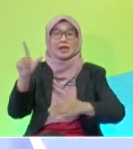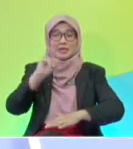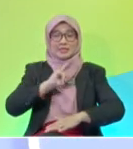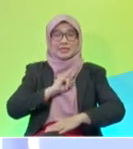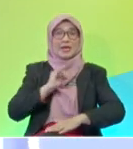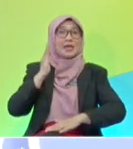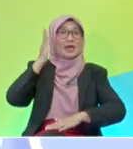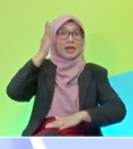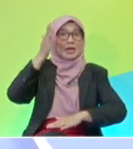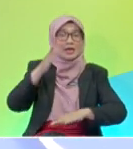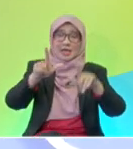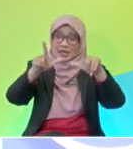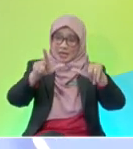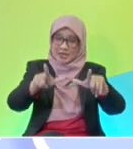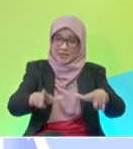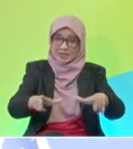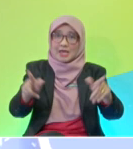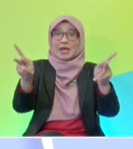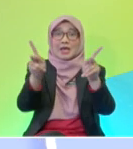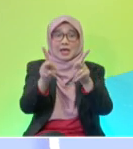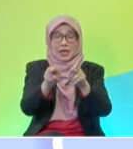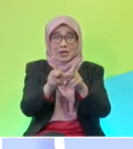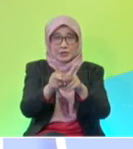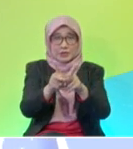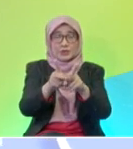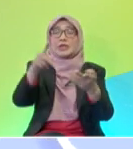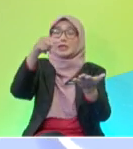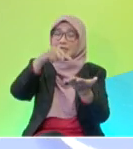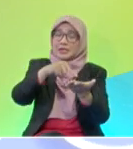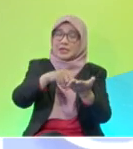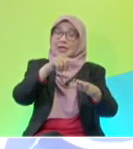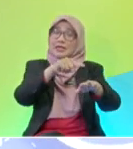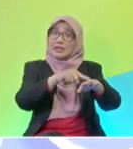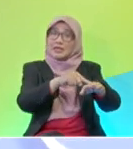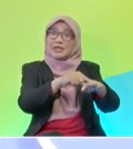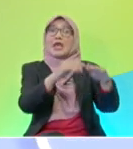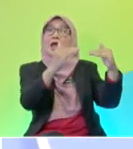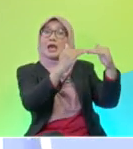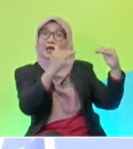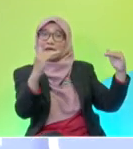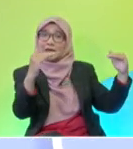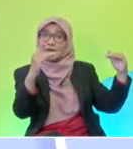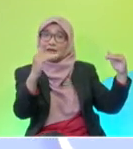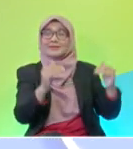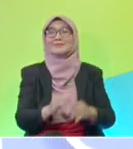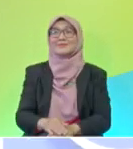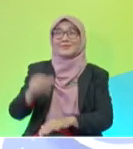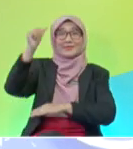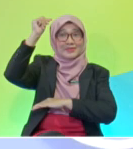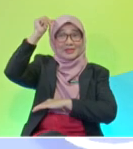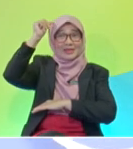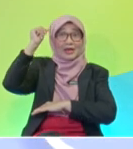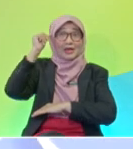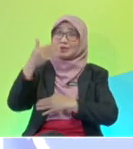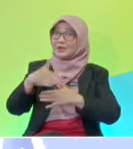letakkanat itu kasut kasut ini kasut ini dirak jadi nampaknya alam seorang dah faham